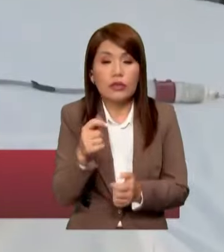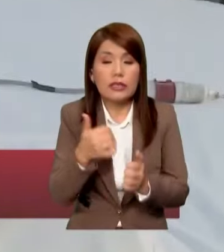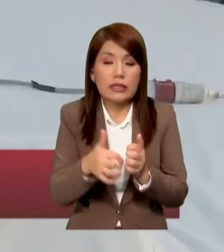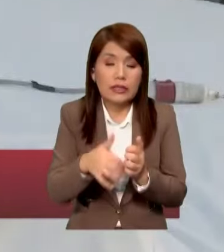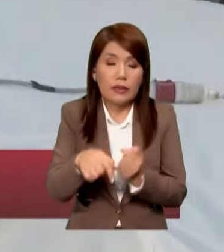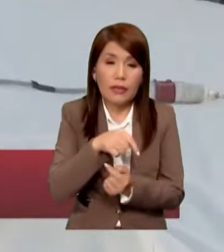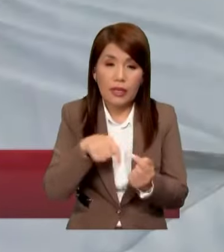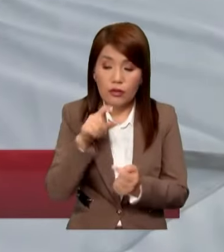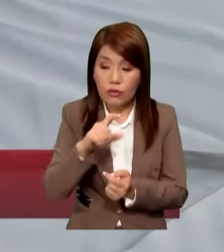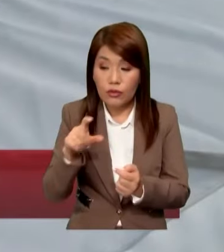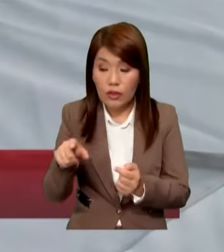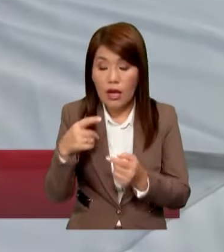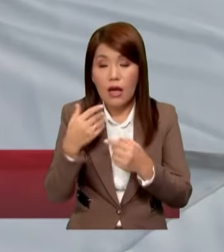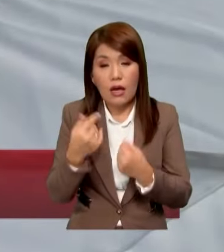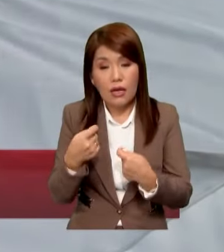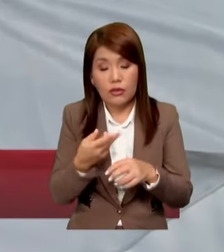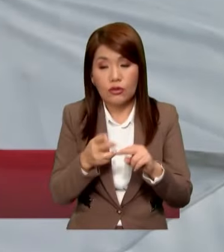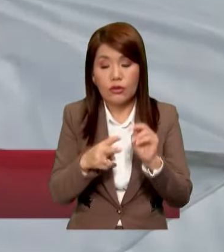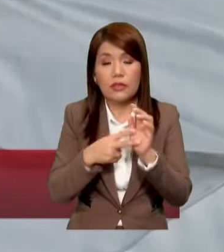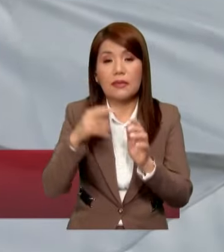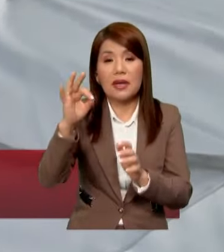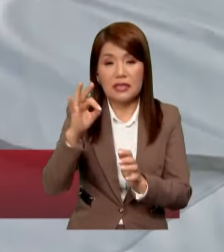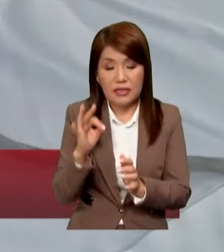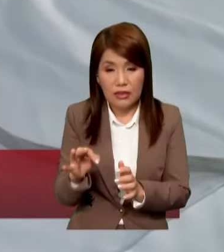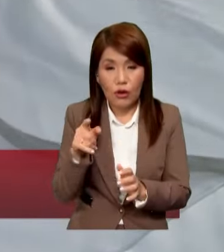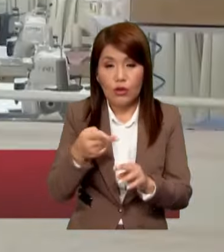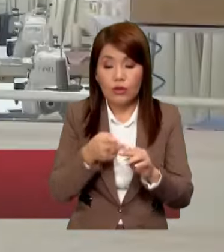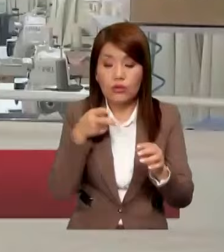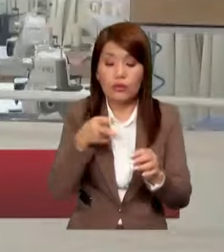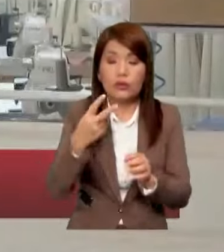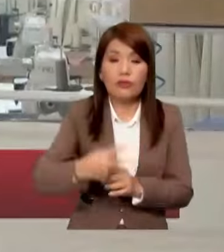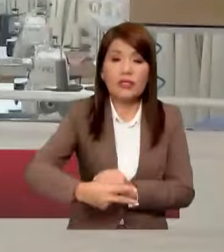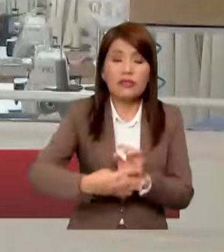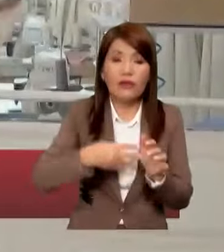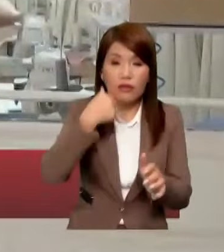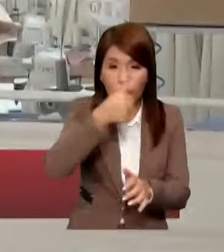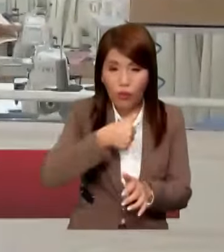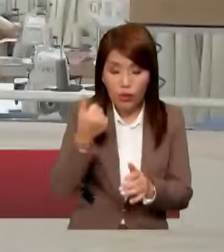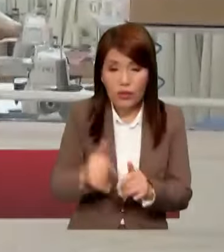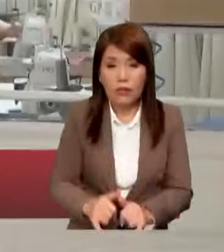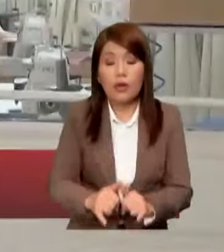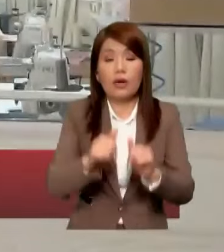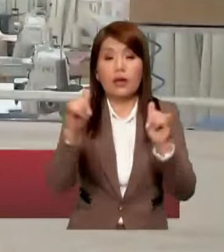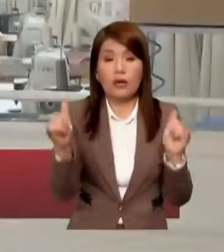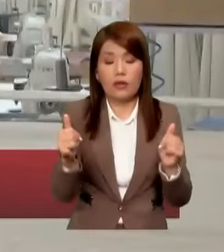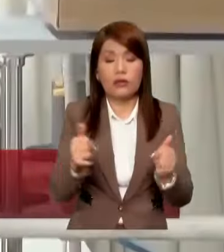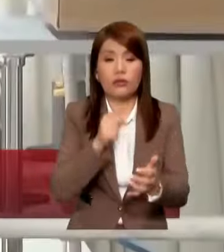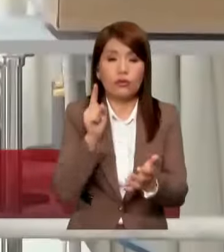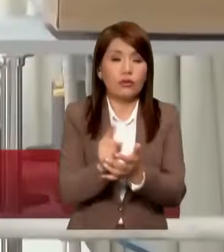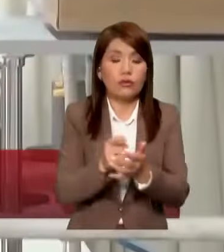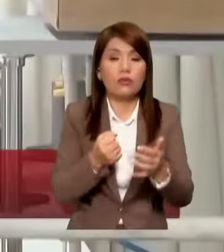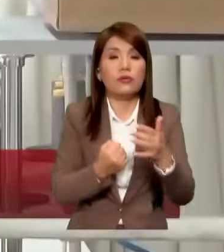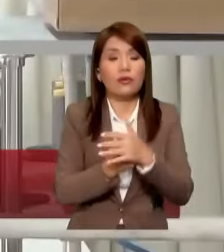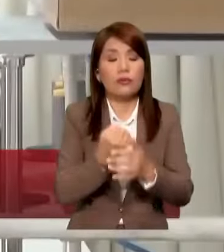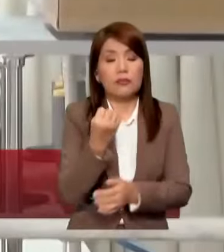среднего предпринимательства в экономике около 7%. До 2029 года цифра должна подняться до